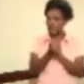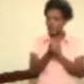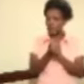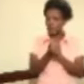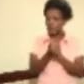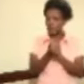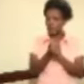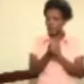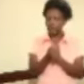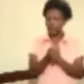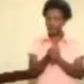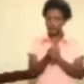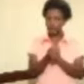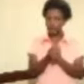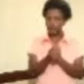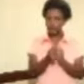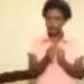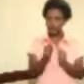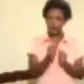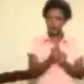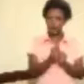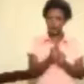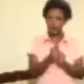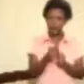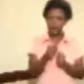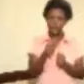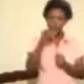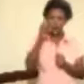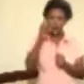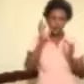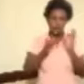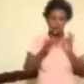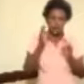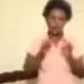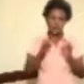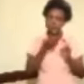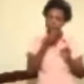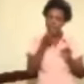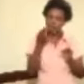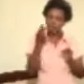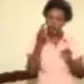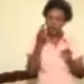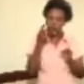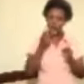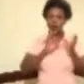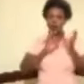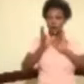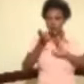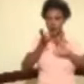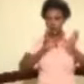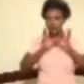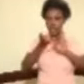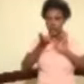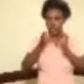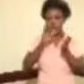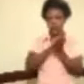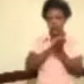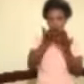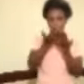est capable de faire. Non. Pas dit ça. Yeah. Moi, je dis que si c'est M. Préval qui promulguait la Constitution,